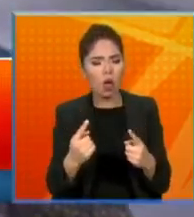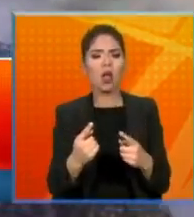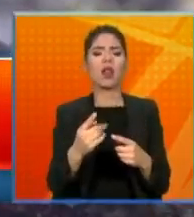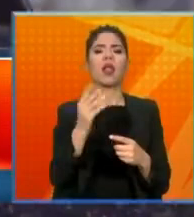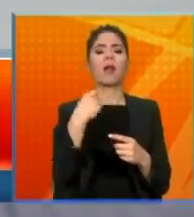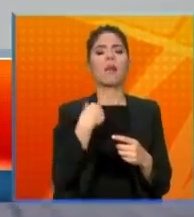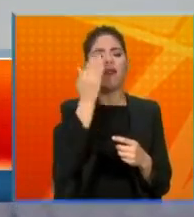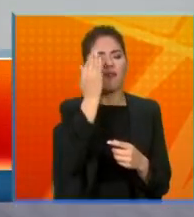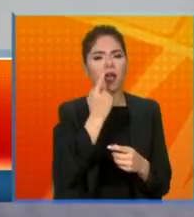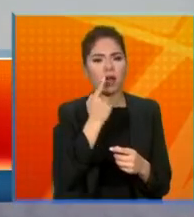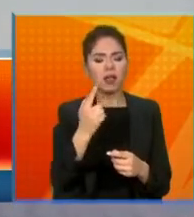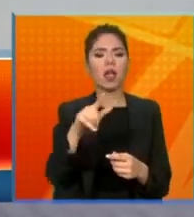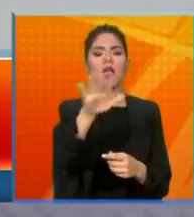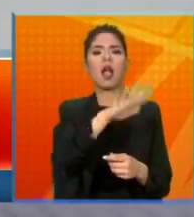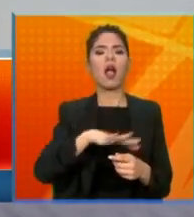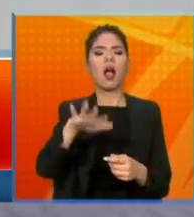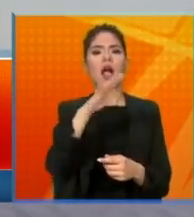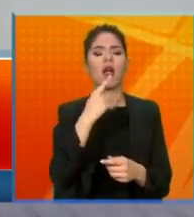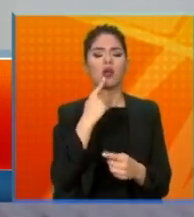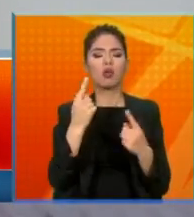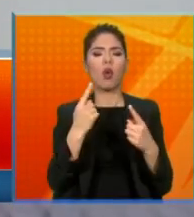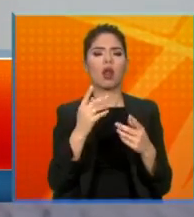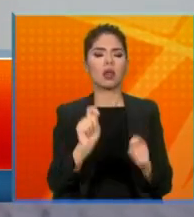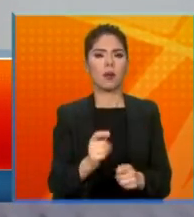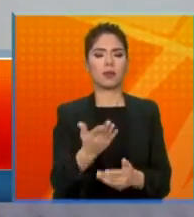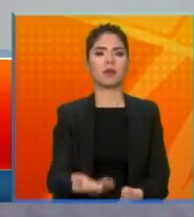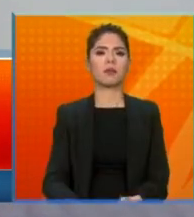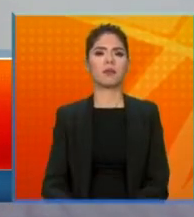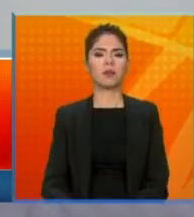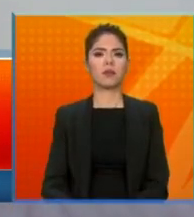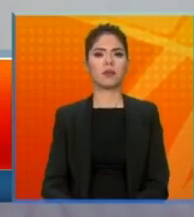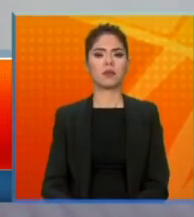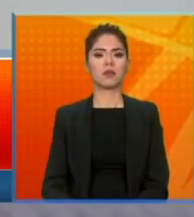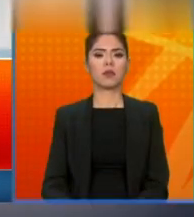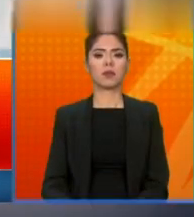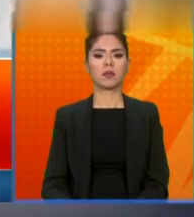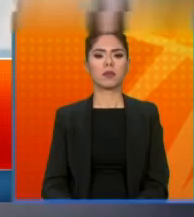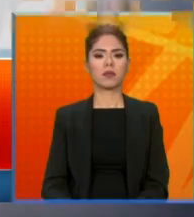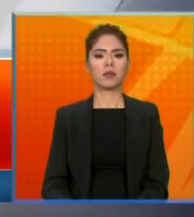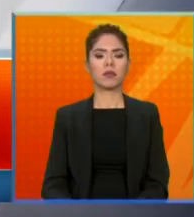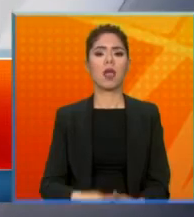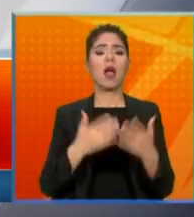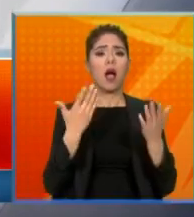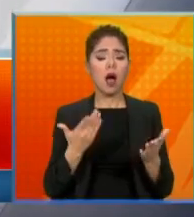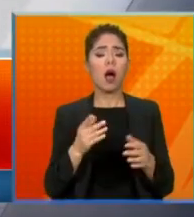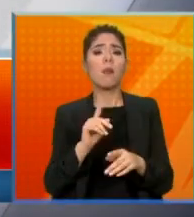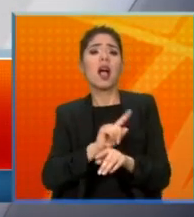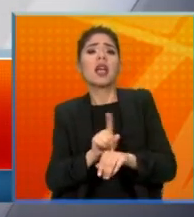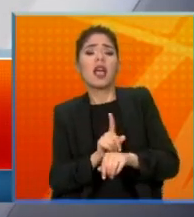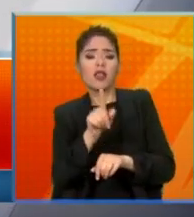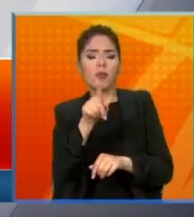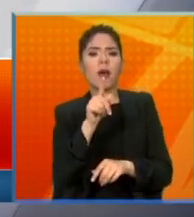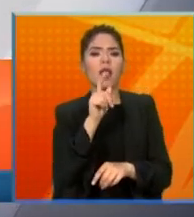duygu sömürüsü yaptı. Zaten bizim potansiyelimiz belli. Gelirimiz belli. Ama çok geçmedi.